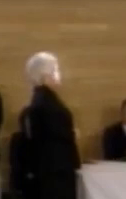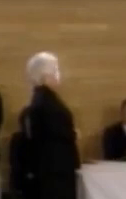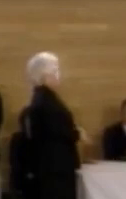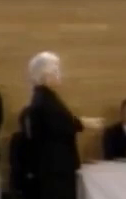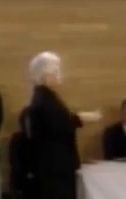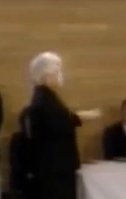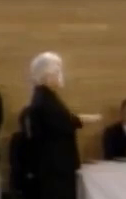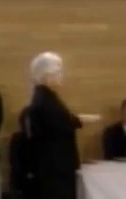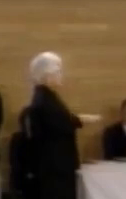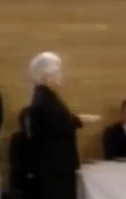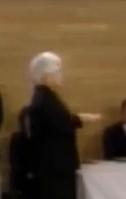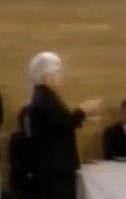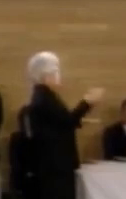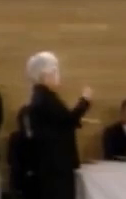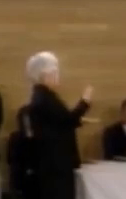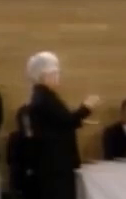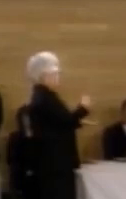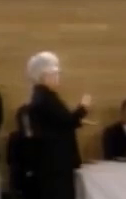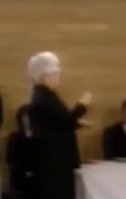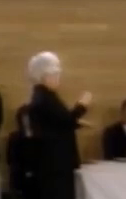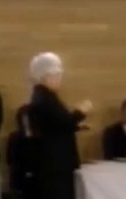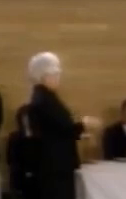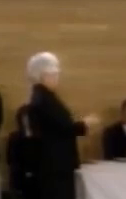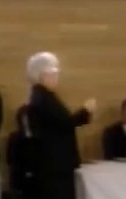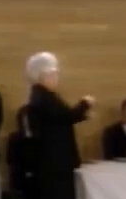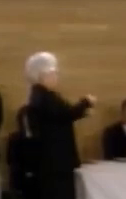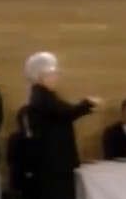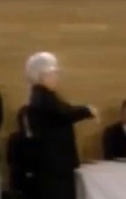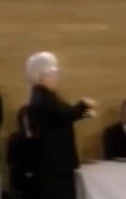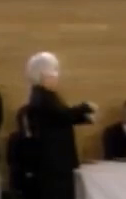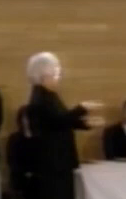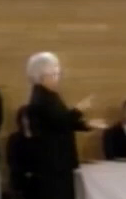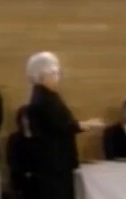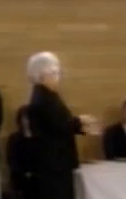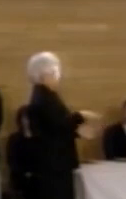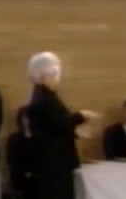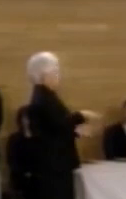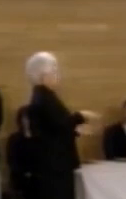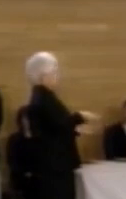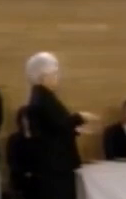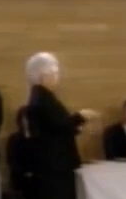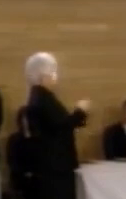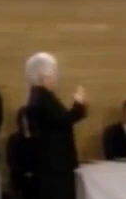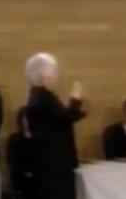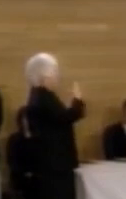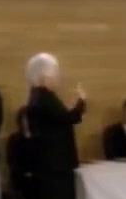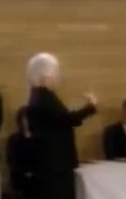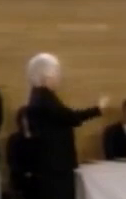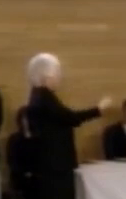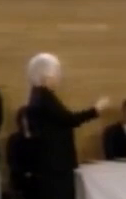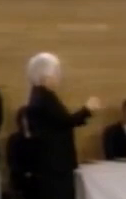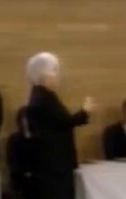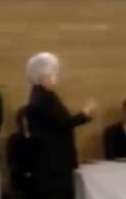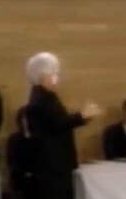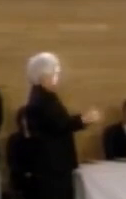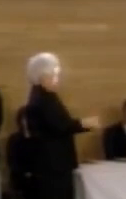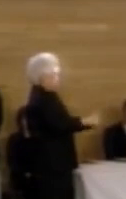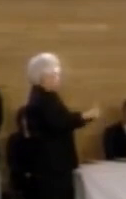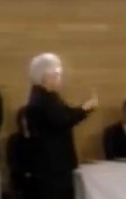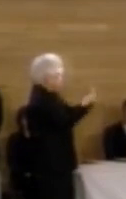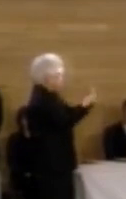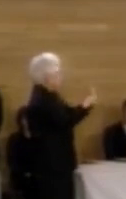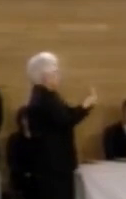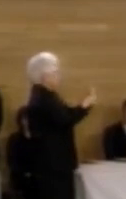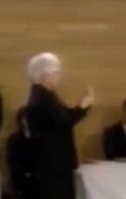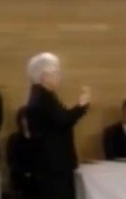今、第9次大槌町総合計画で定める魅力ある人を育て、新しい価値